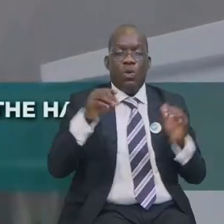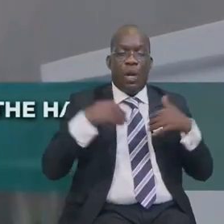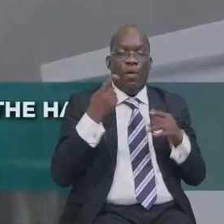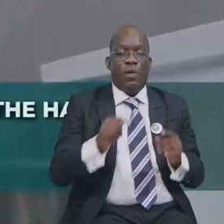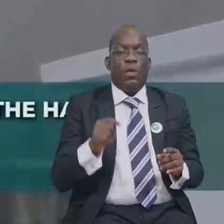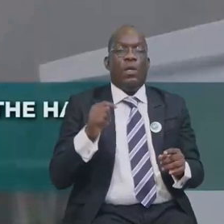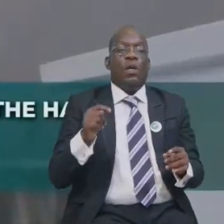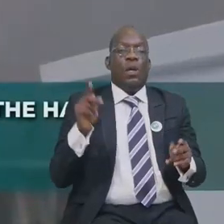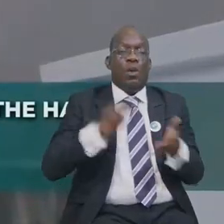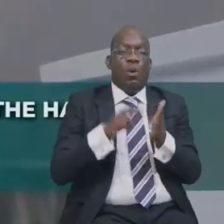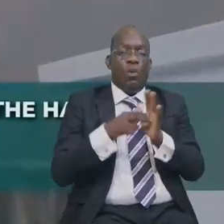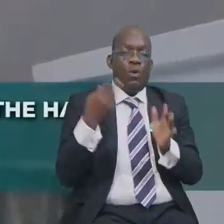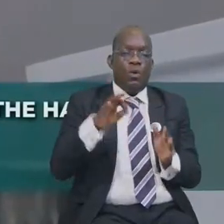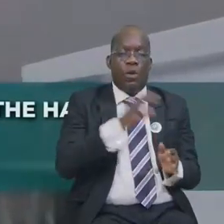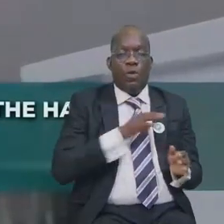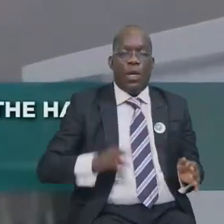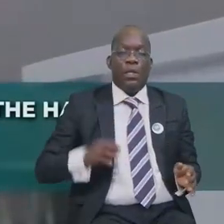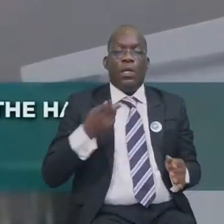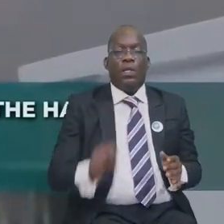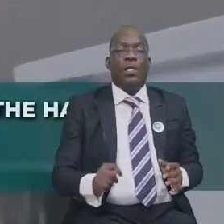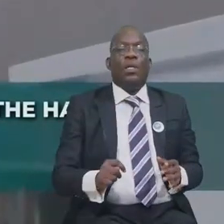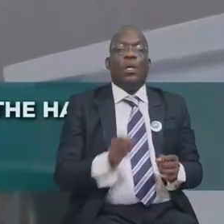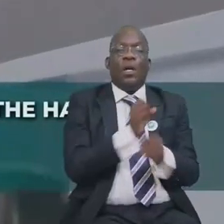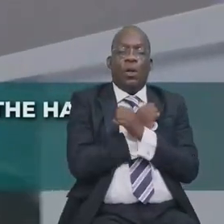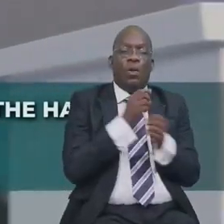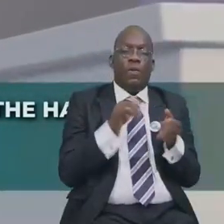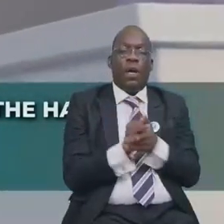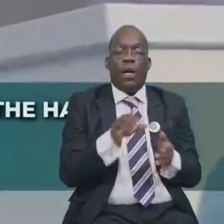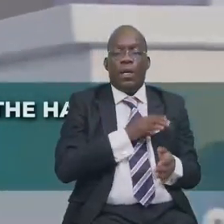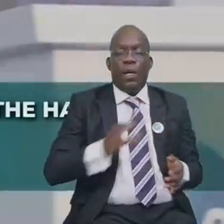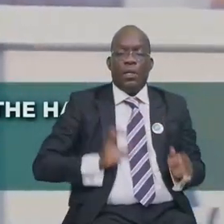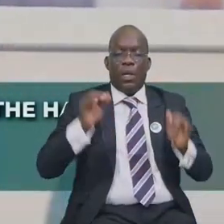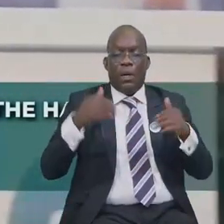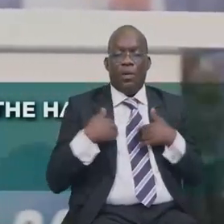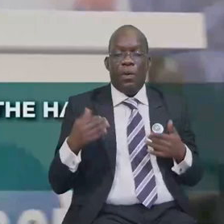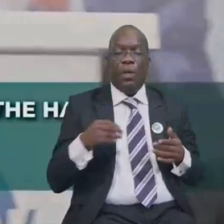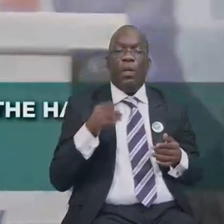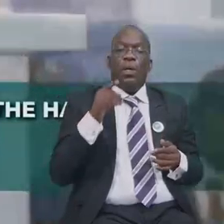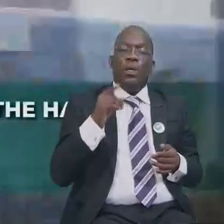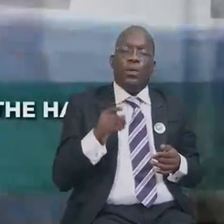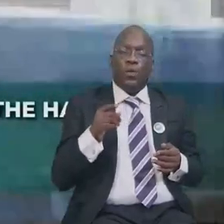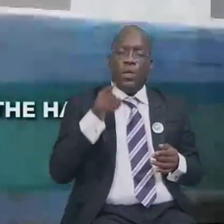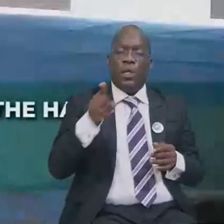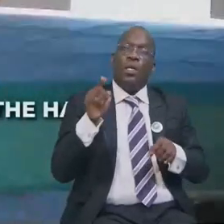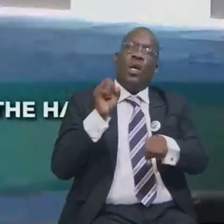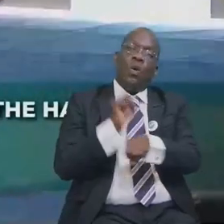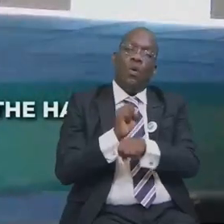Christ et la motivation que Christ avait lorsque il avait commencé son ministère en faisant des